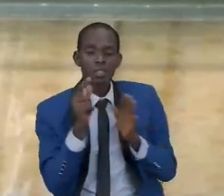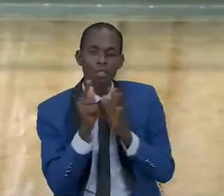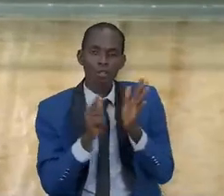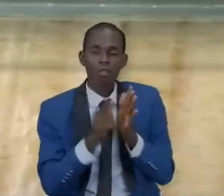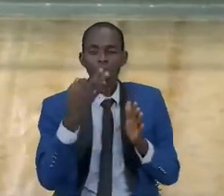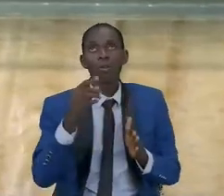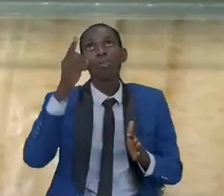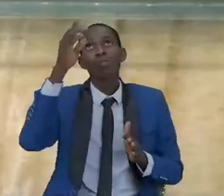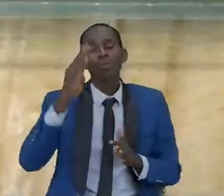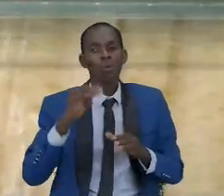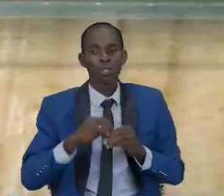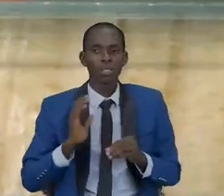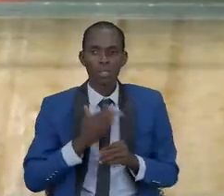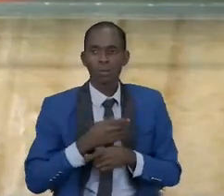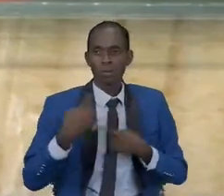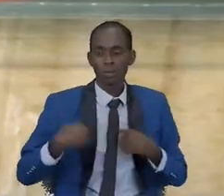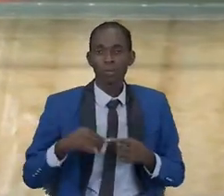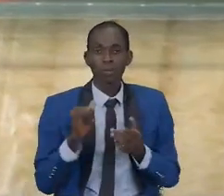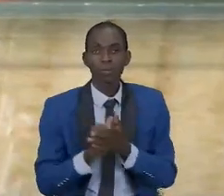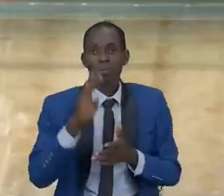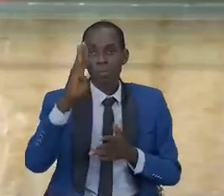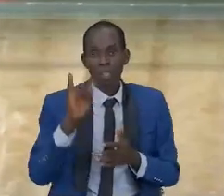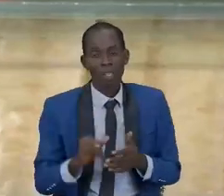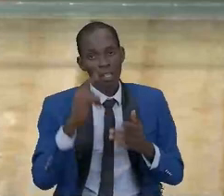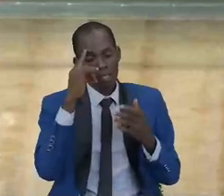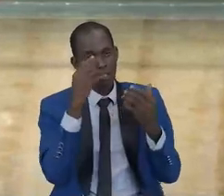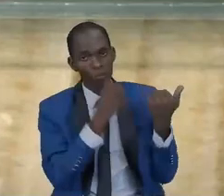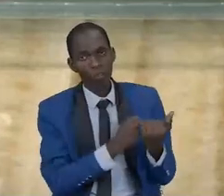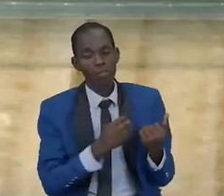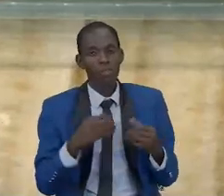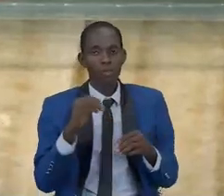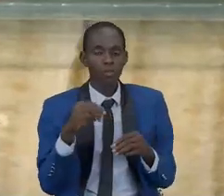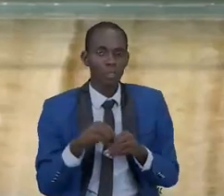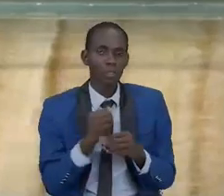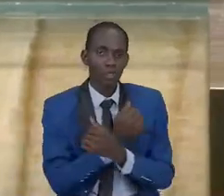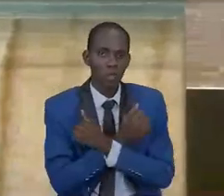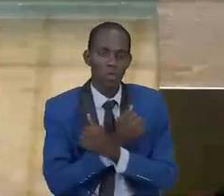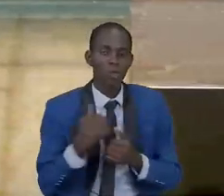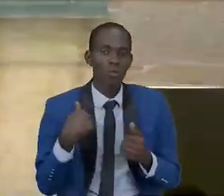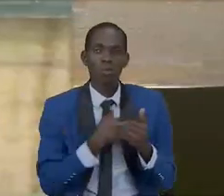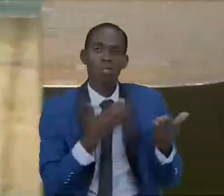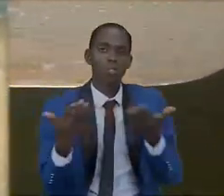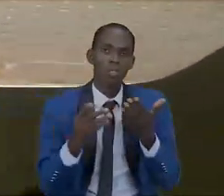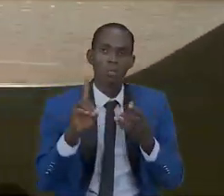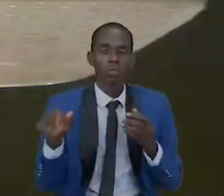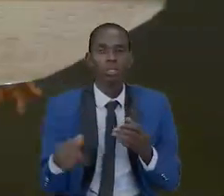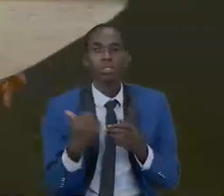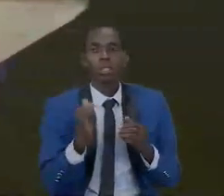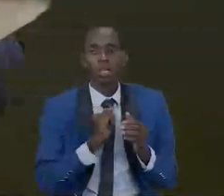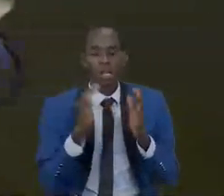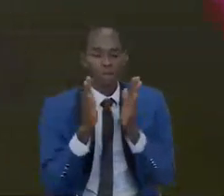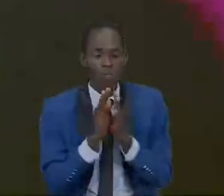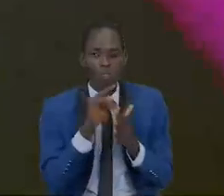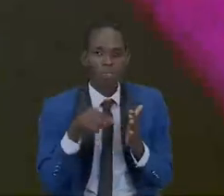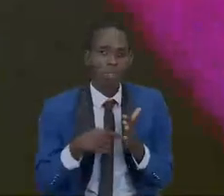Seigneur dans notre cœur que par cela alors nous nous servons les uns les autres je prie